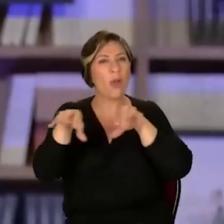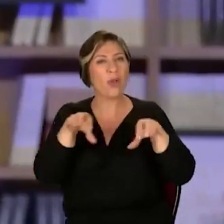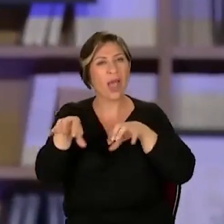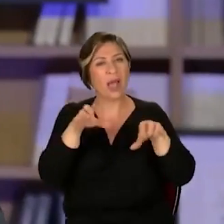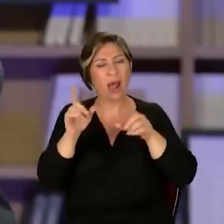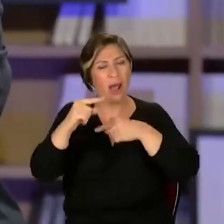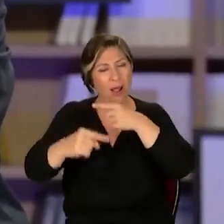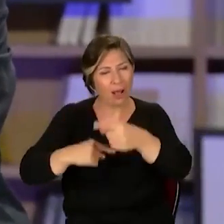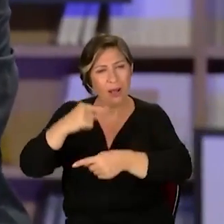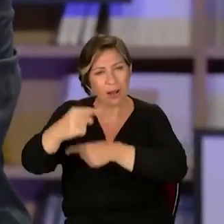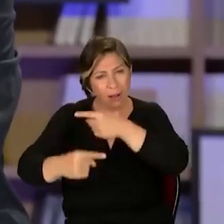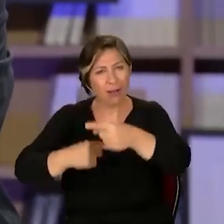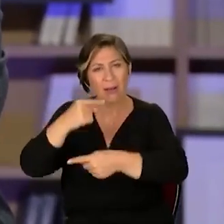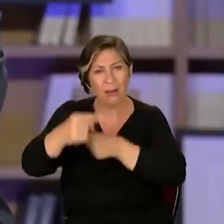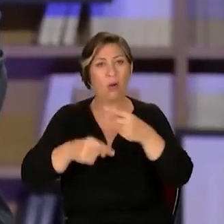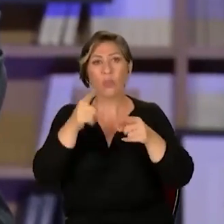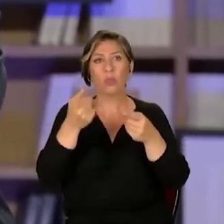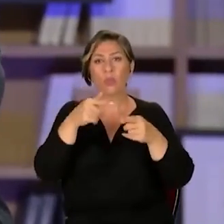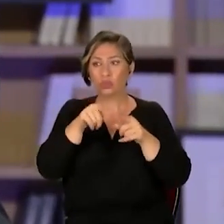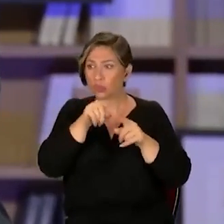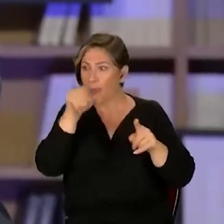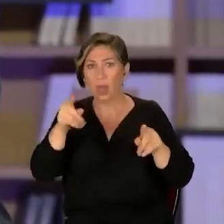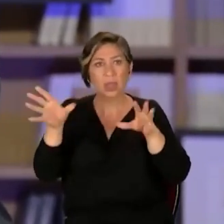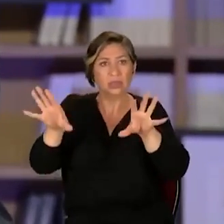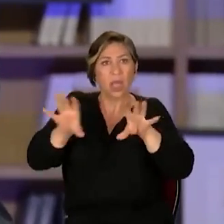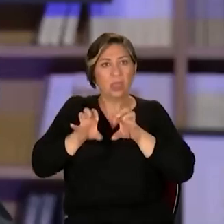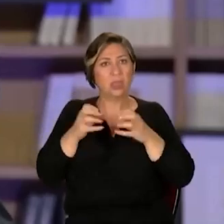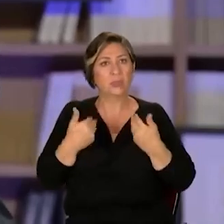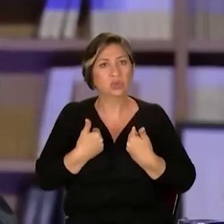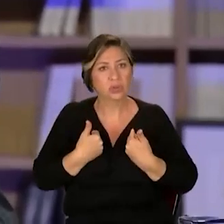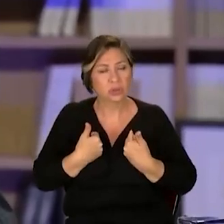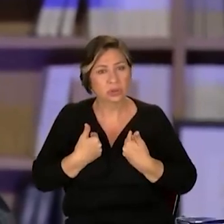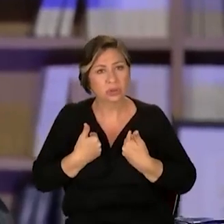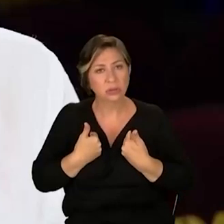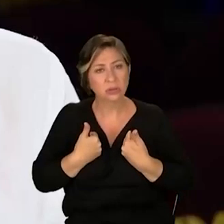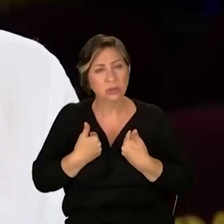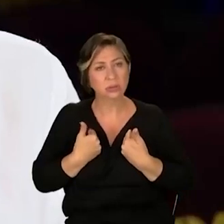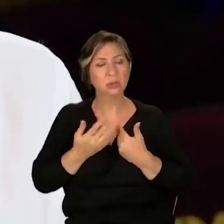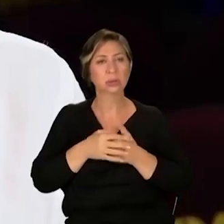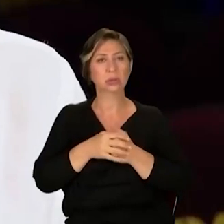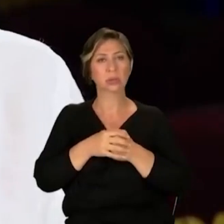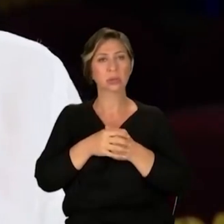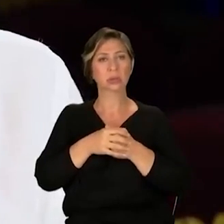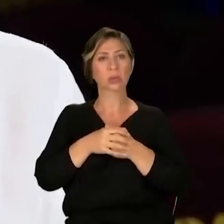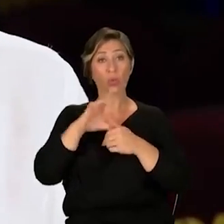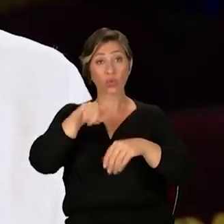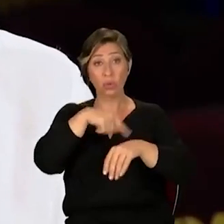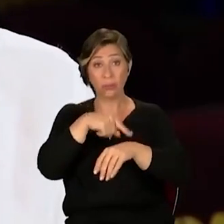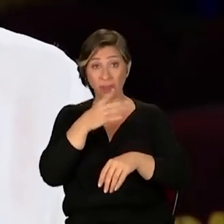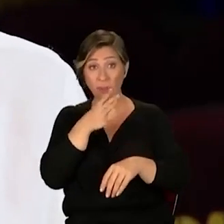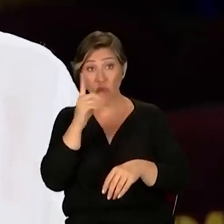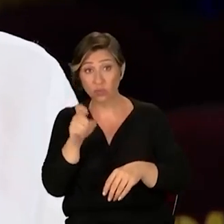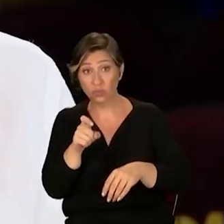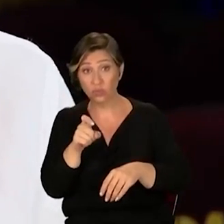bugüne kadar bizim üzerimizde bu kadar etkili? Başka evet, dönemleri de var bu canlının. Tabii. Ama dönemleri biliyor muyuz? O